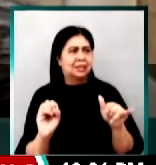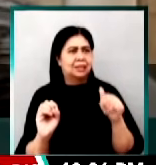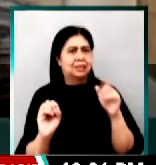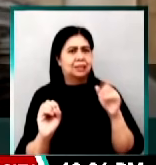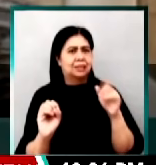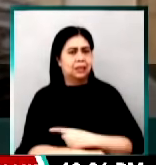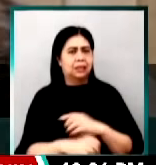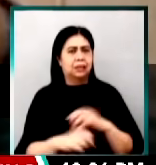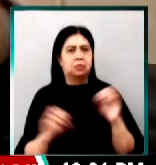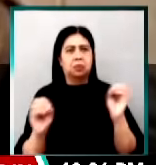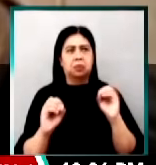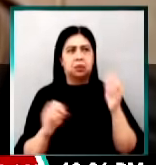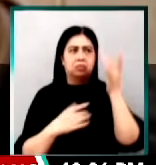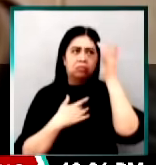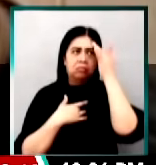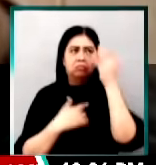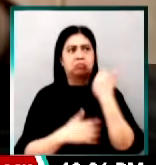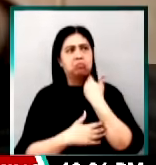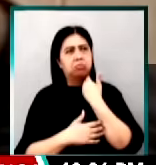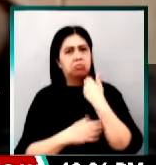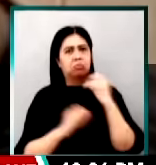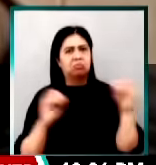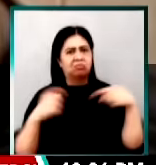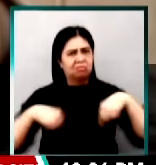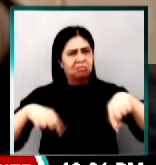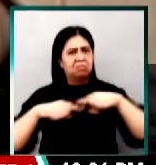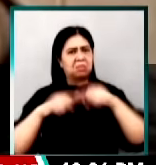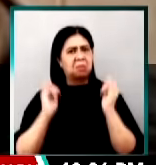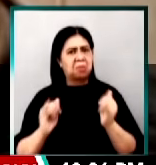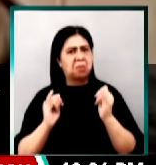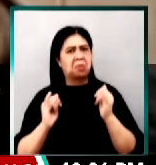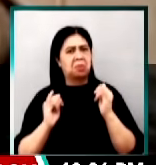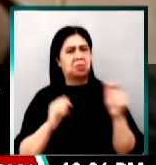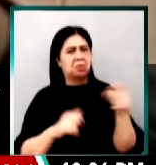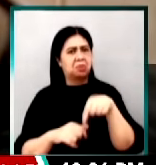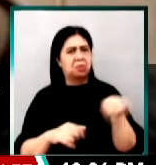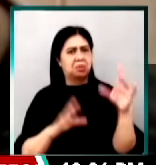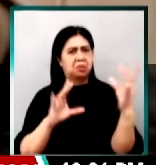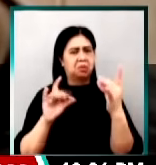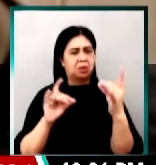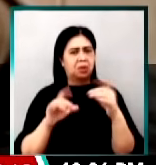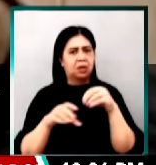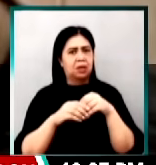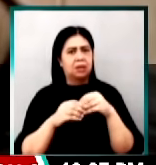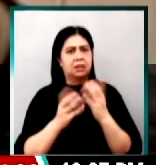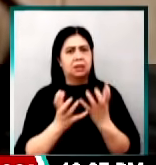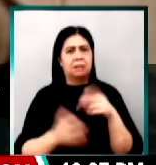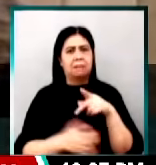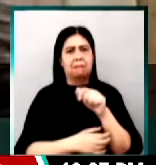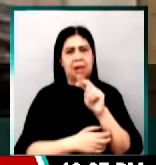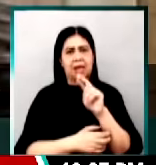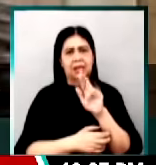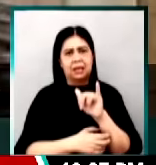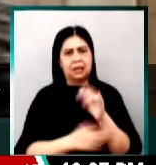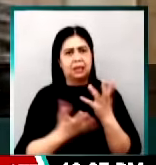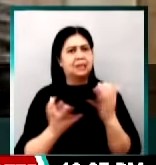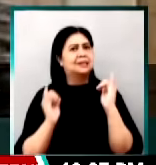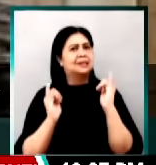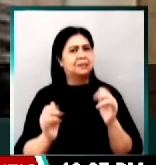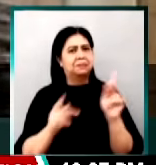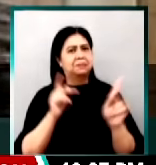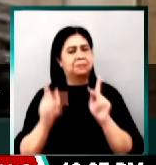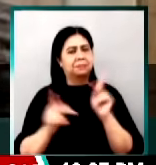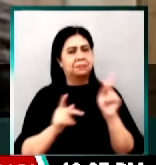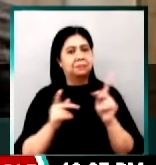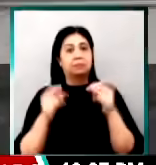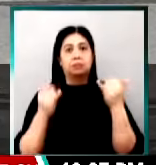namang may sakit sa amin. Kami-kami lang naman din talaga yung nasa pantry na yan. So same people. Ngayon, mas maingat